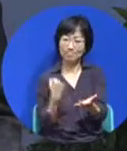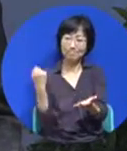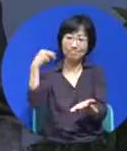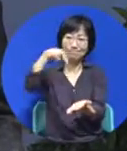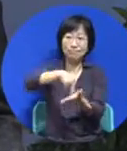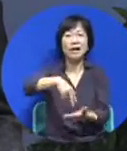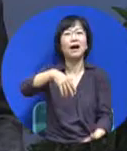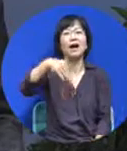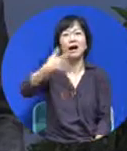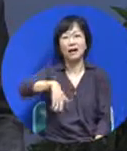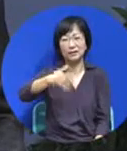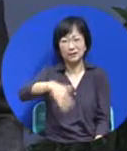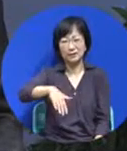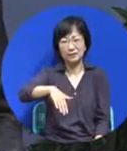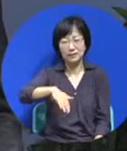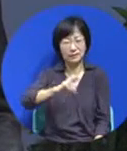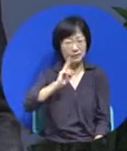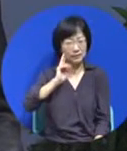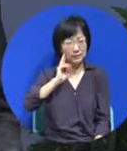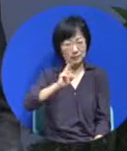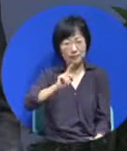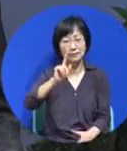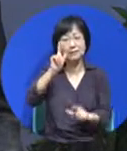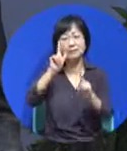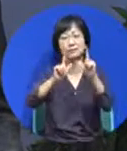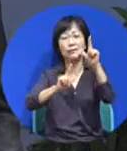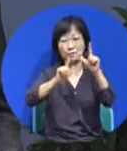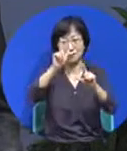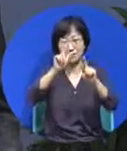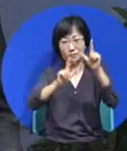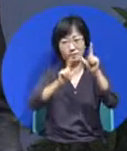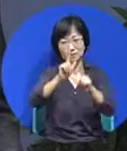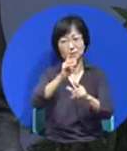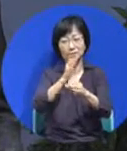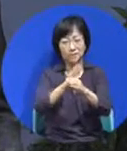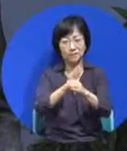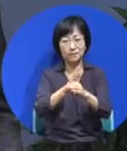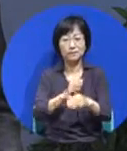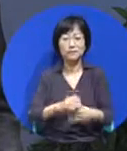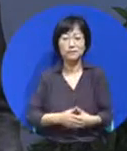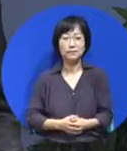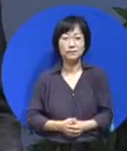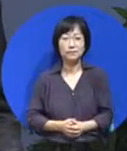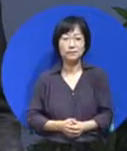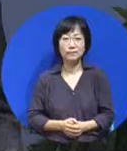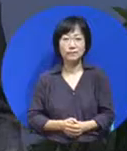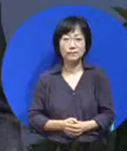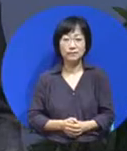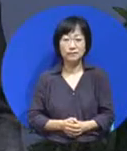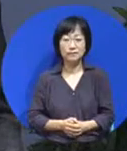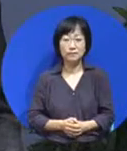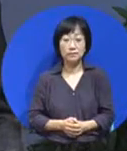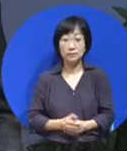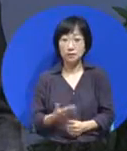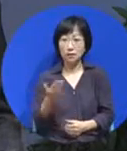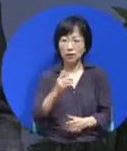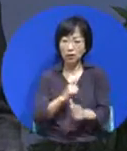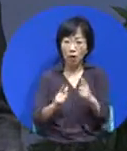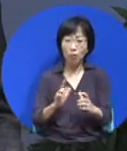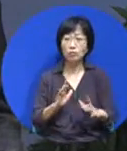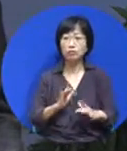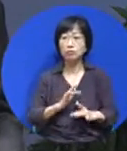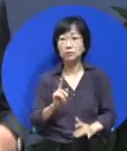the pathetic result. About 90% of all the pioneer churches are really non-self-sustaining. 더 무서운 것은 그게 아닙니다. But the scarier thing